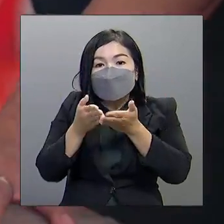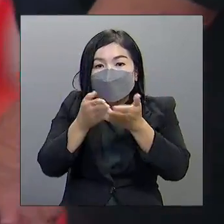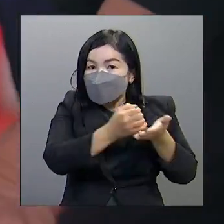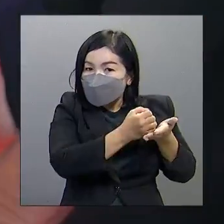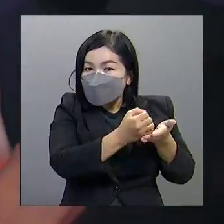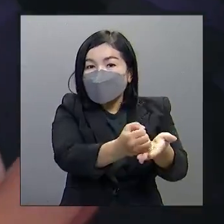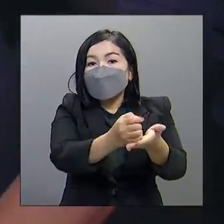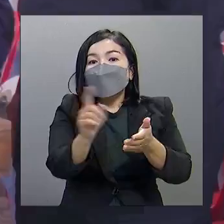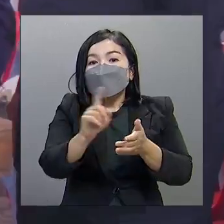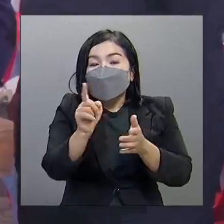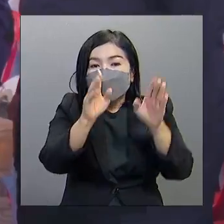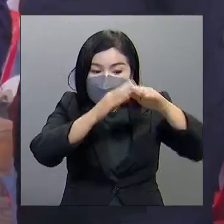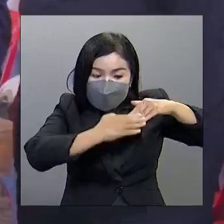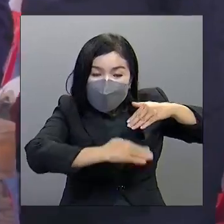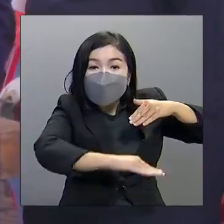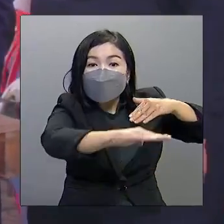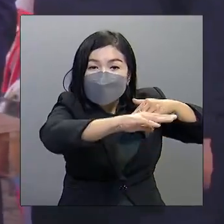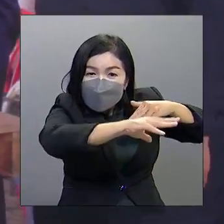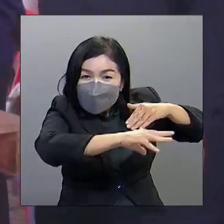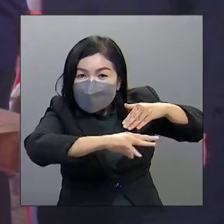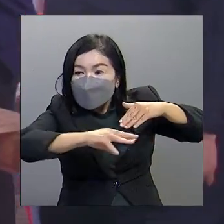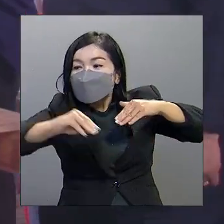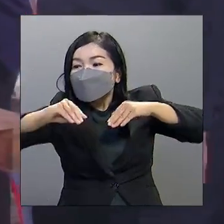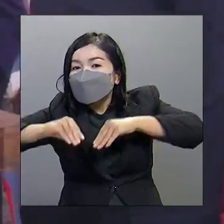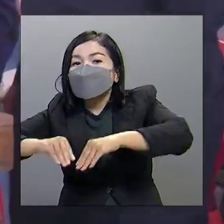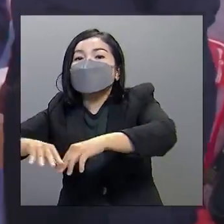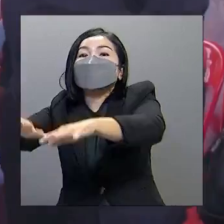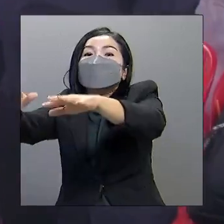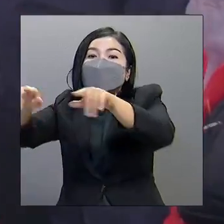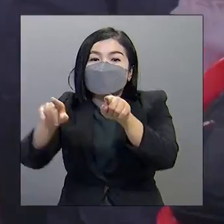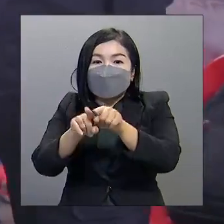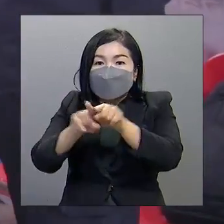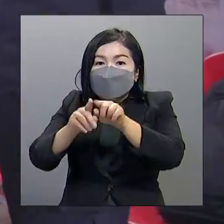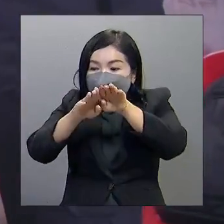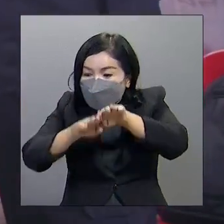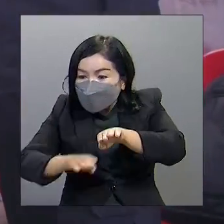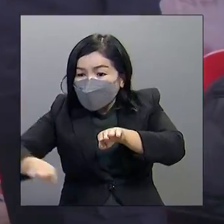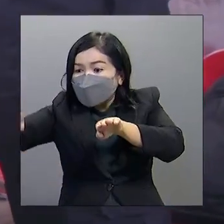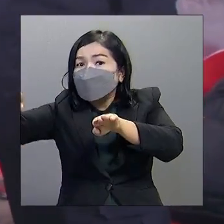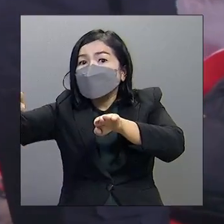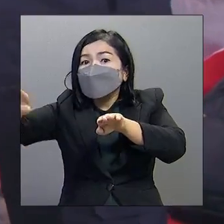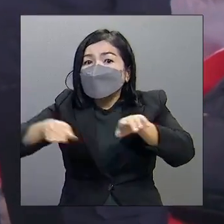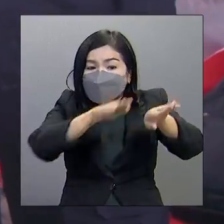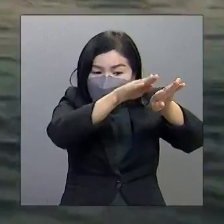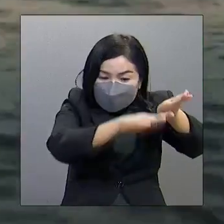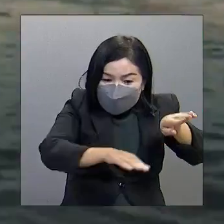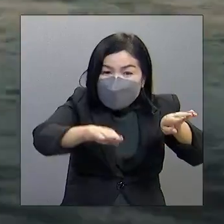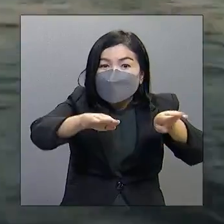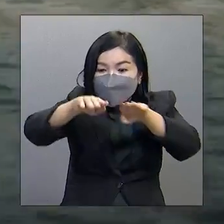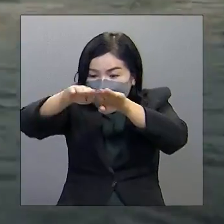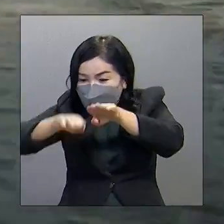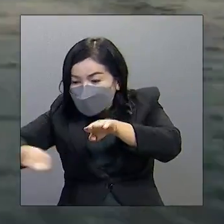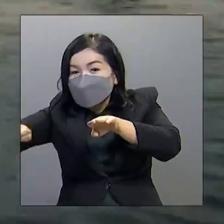ที่ดึงน้ำจากขอบกระทะแรกไปนะครับลงข้างล่างนะครับส่งต่อไปยังท้องกระทะอีกท้องกระทะหนึ่ง โอเค จริงๆเรามาถูกทางแล้วครับ